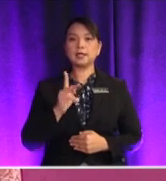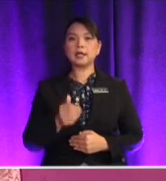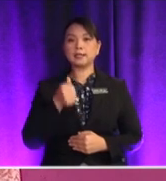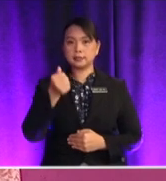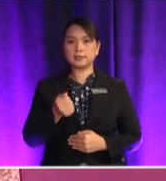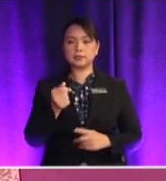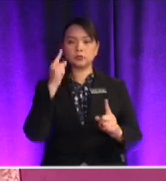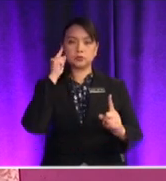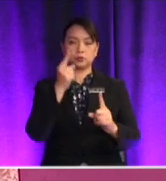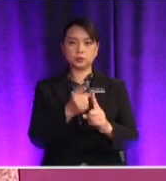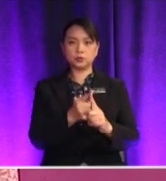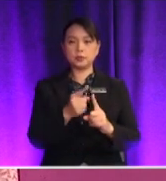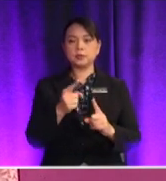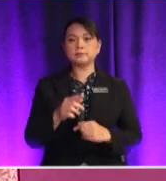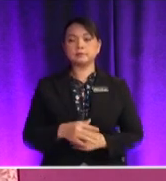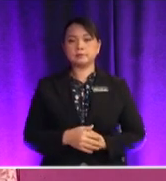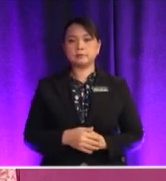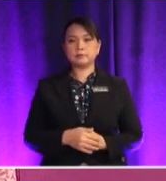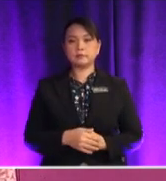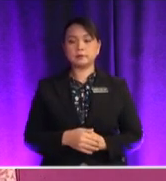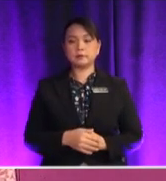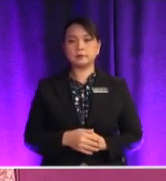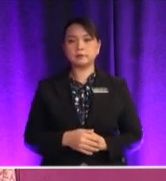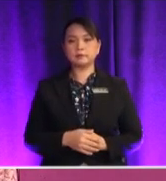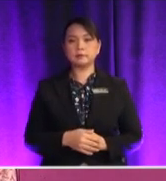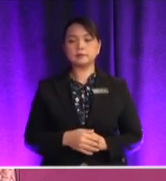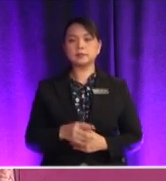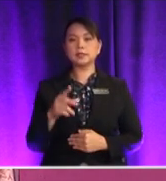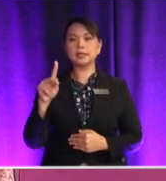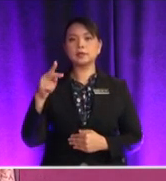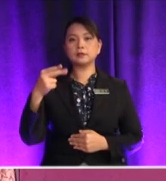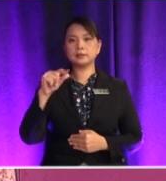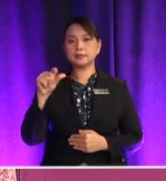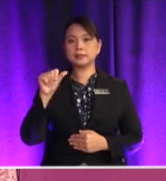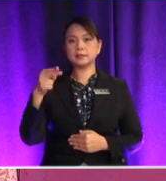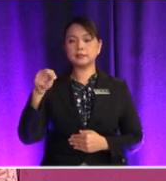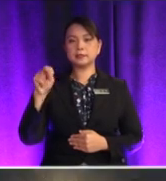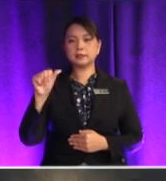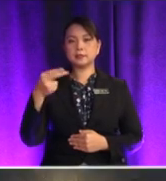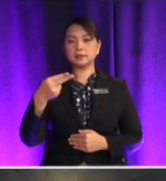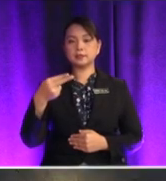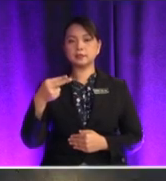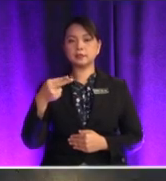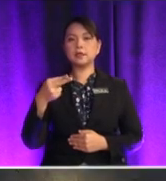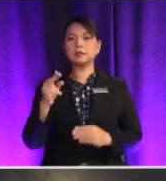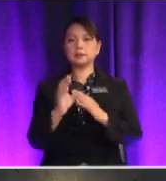bahawa khazanah utama negara Malaysia ialah keunikan rakyatnya? Ha, siapa nak siapa jawab nak tu?